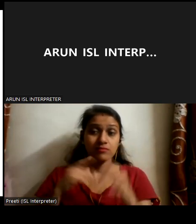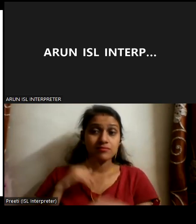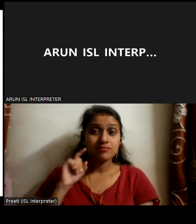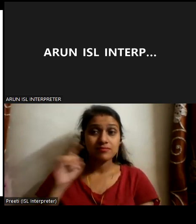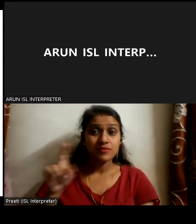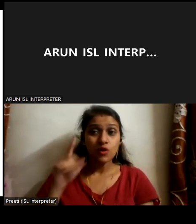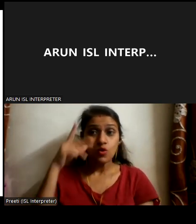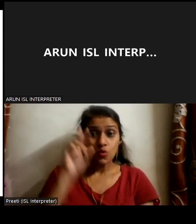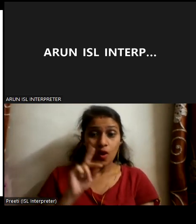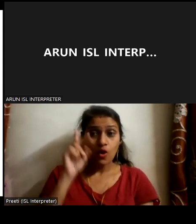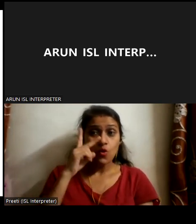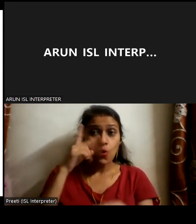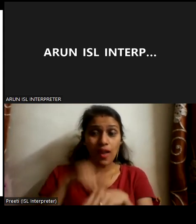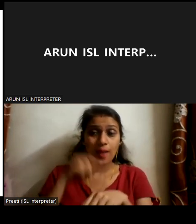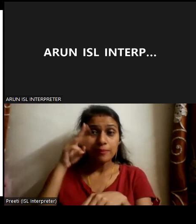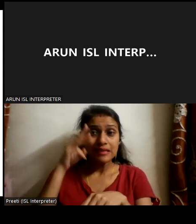या उस पर